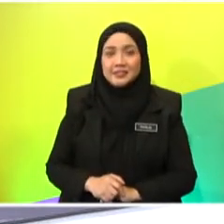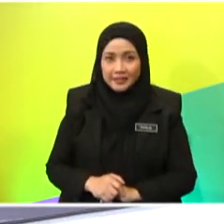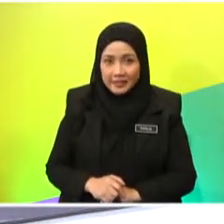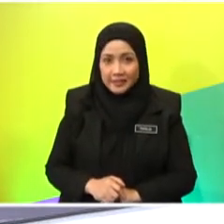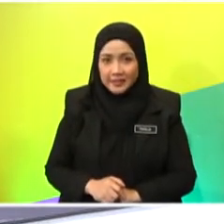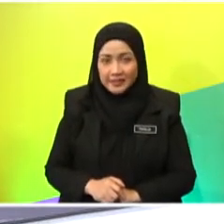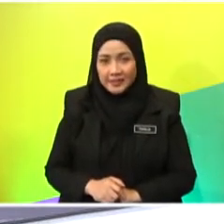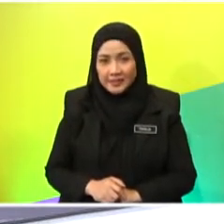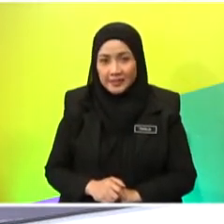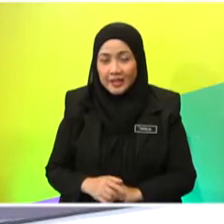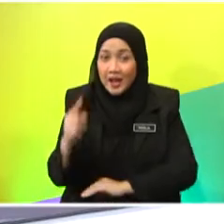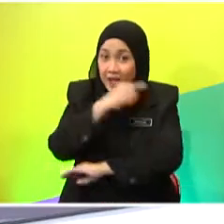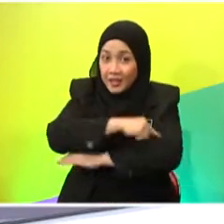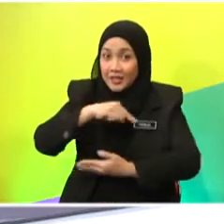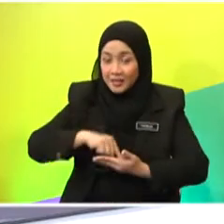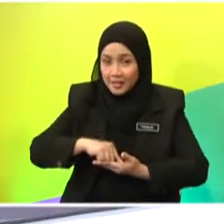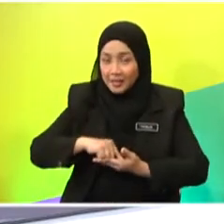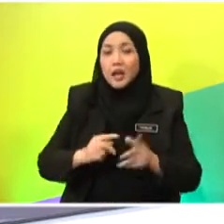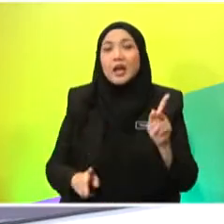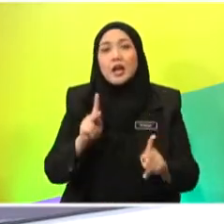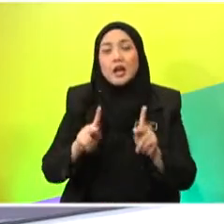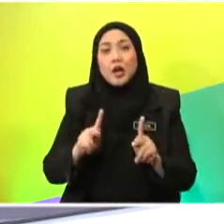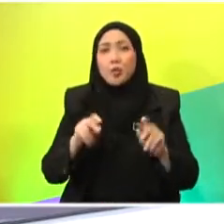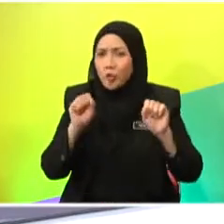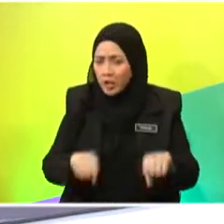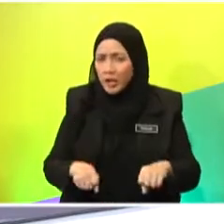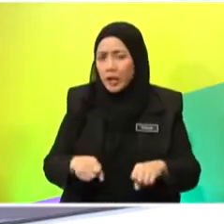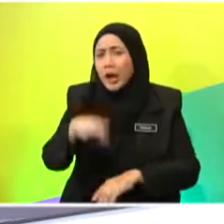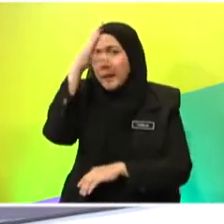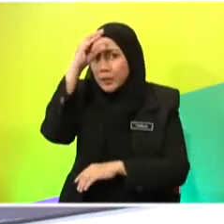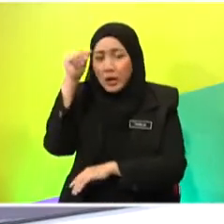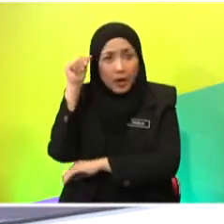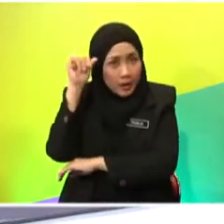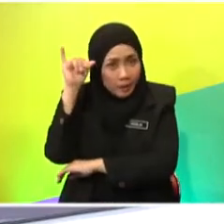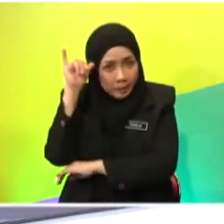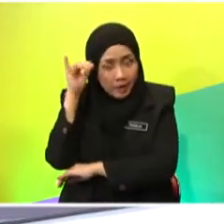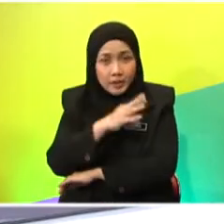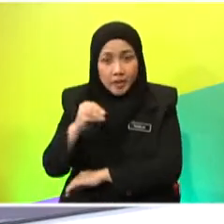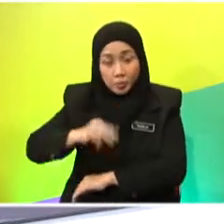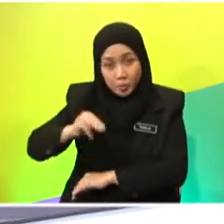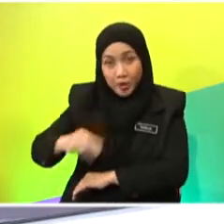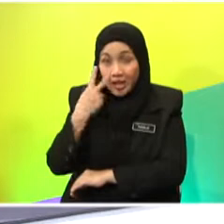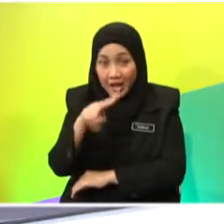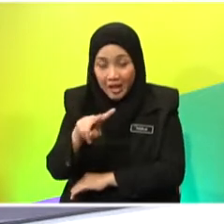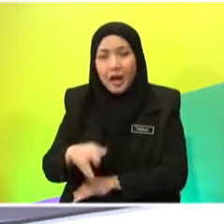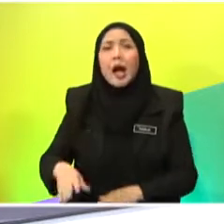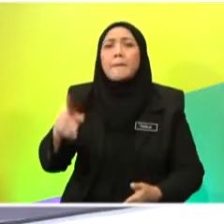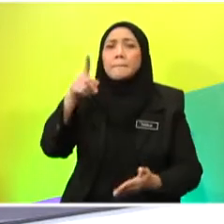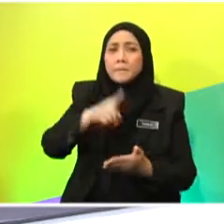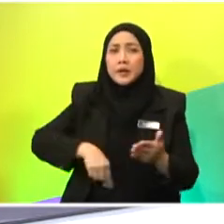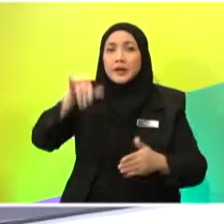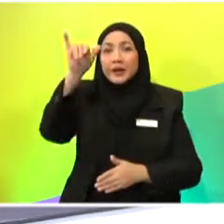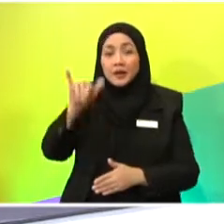oke Hari ini kalau boleh aman tengok dan murid-murid kutengok yang ada di atas meja ini Amai kita tengok sama-sama